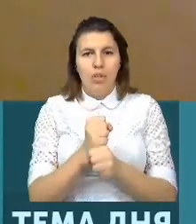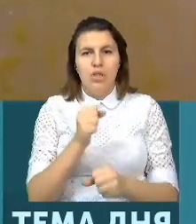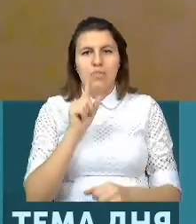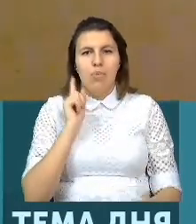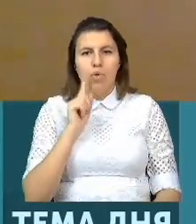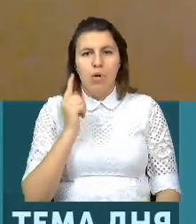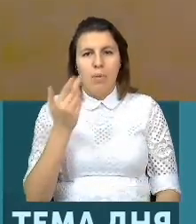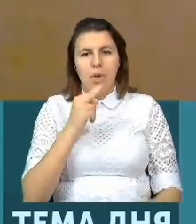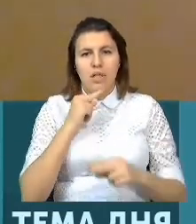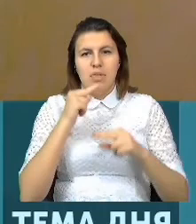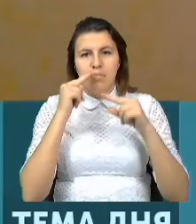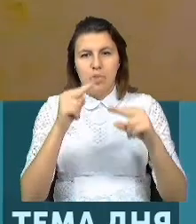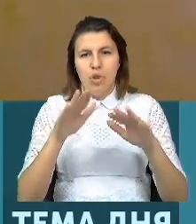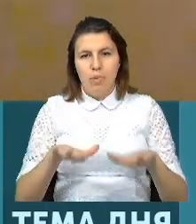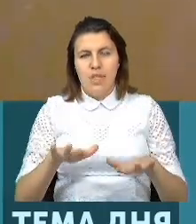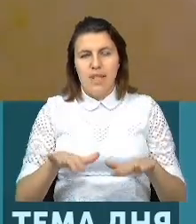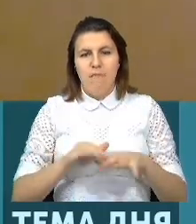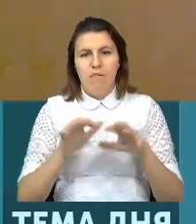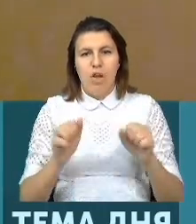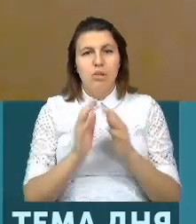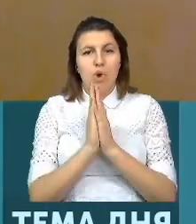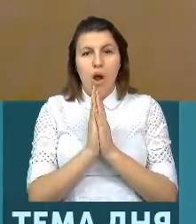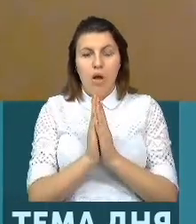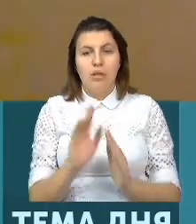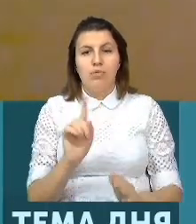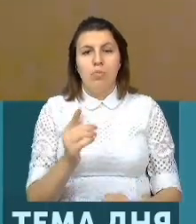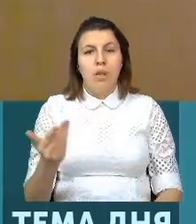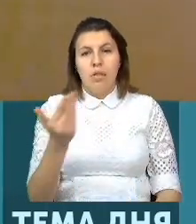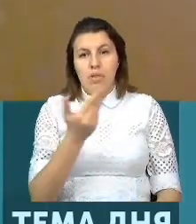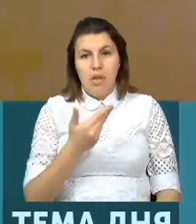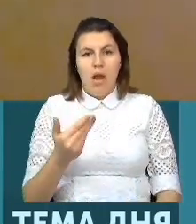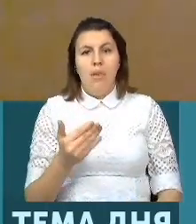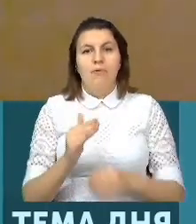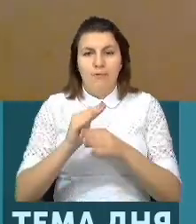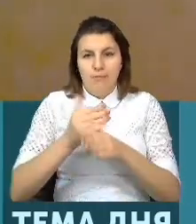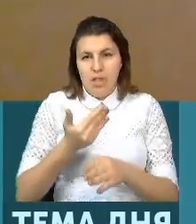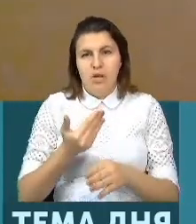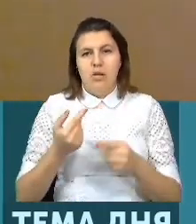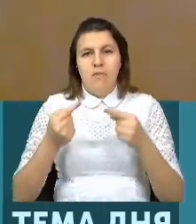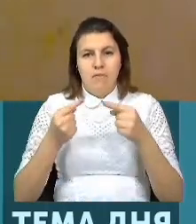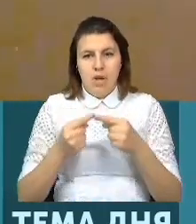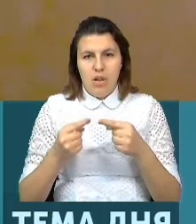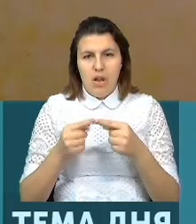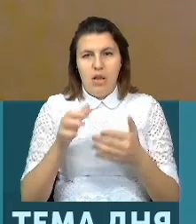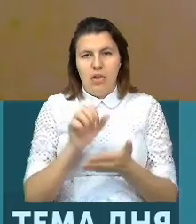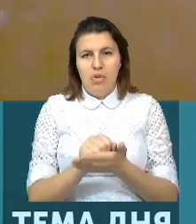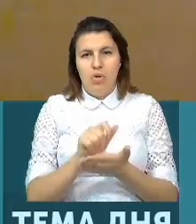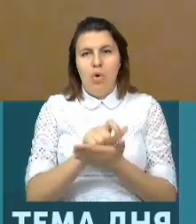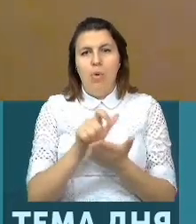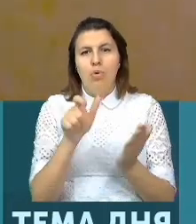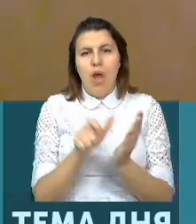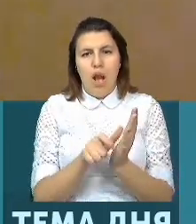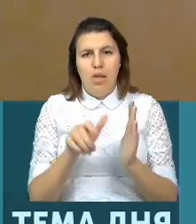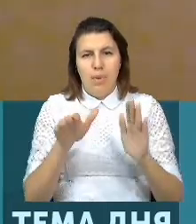місцевої влади з проханням, щоб нам саме надали в оренду комунальне приміщення.